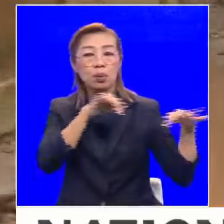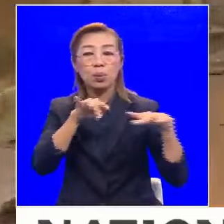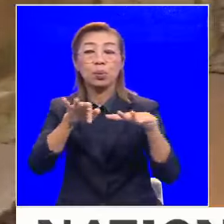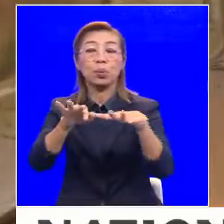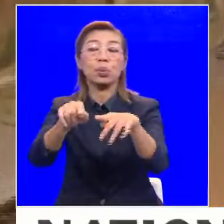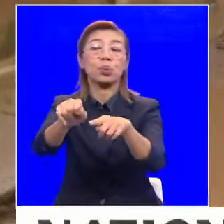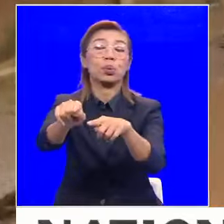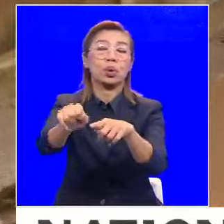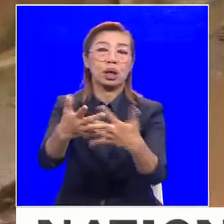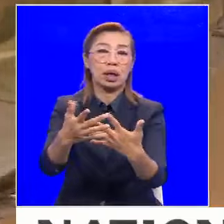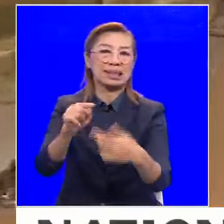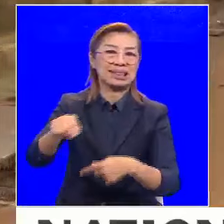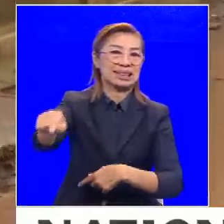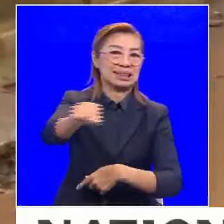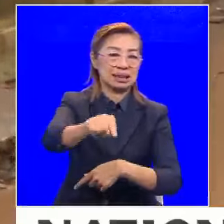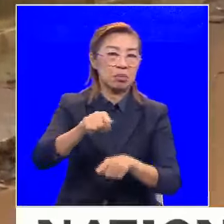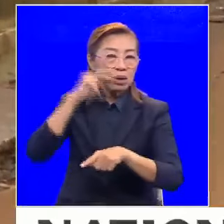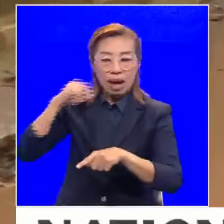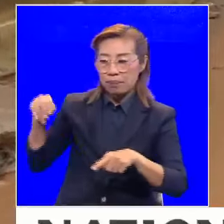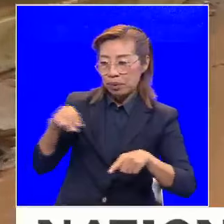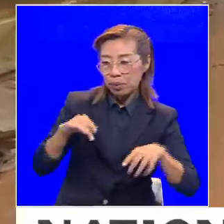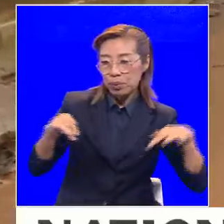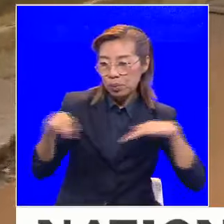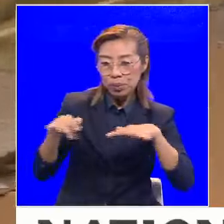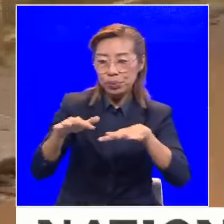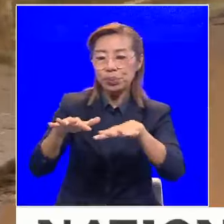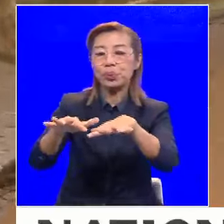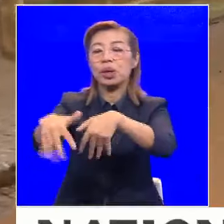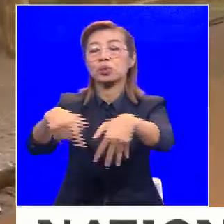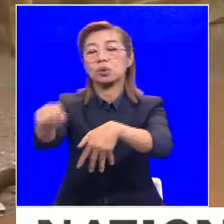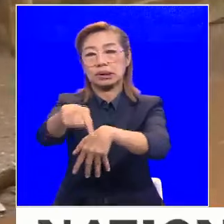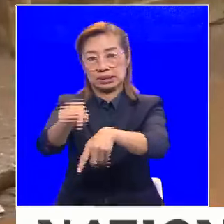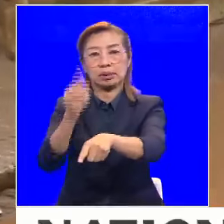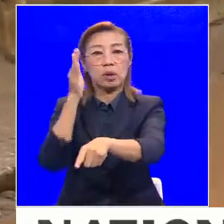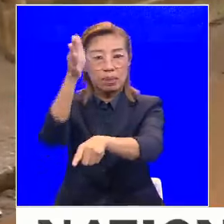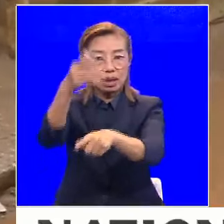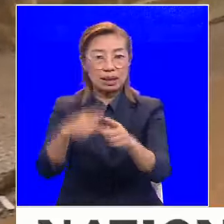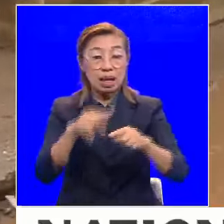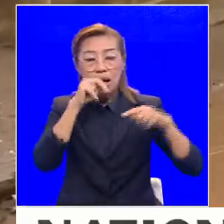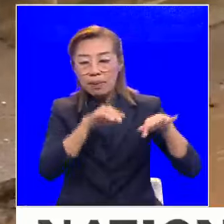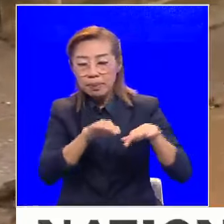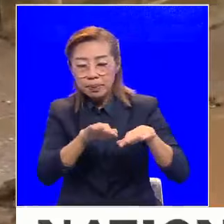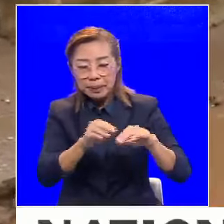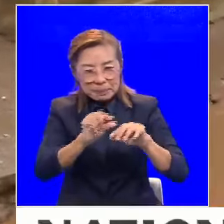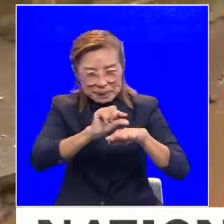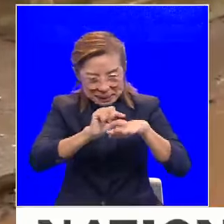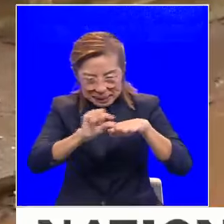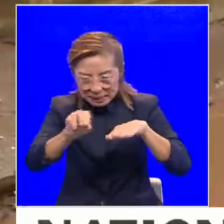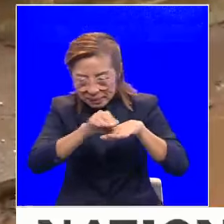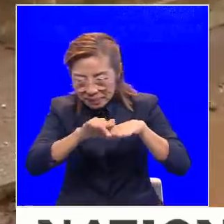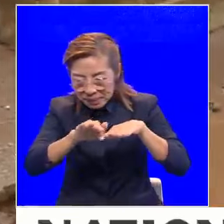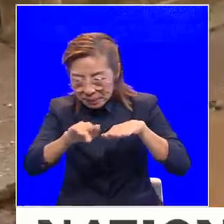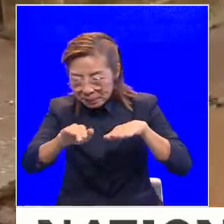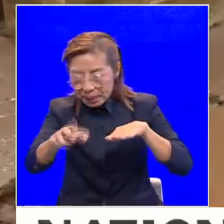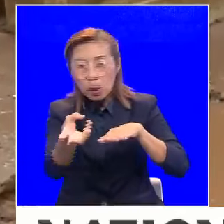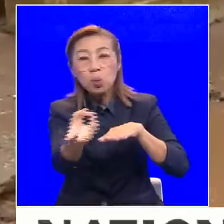ายเหมืองแดงตรงนั้นจะเป็นทางที่จะน้ำเนี่ยจะไหลไปสู่ชุมชนตรงนั้นนะคะแต่ว่าปริมาณน้ำยังไม่ได้เพิ่มขึ้นสูงมากนักเป็นปริม